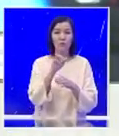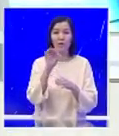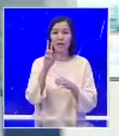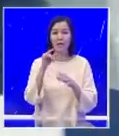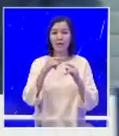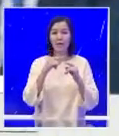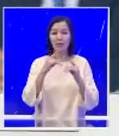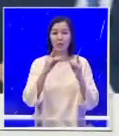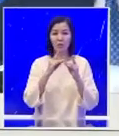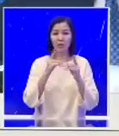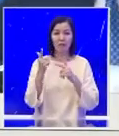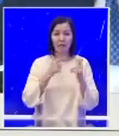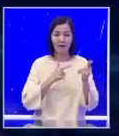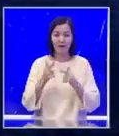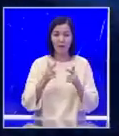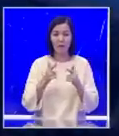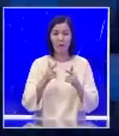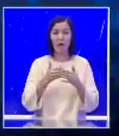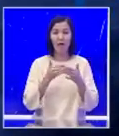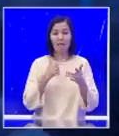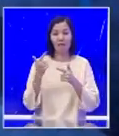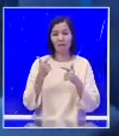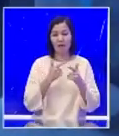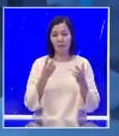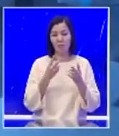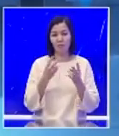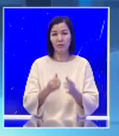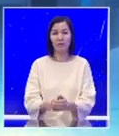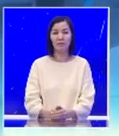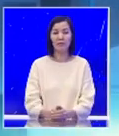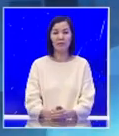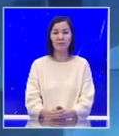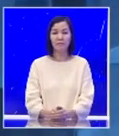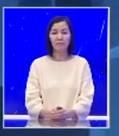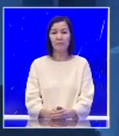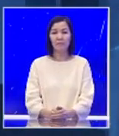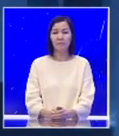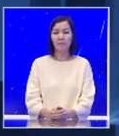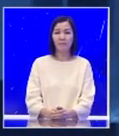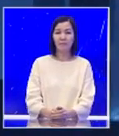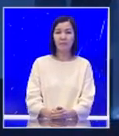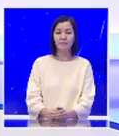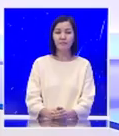төсек дайын тұр. Жаман айтпай, жақсы жоқ. Әзиза Ғазезқызы, Ринат Өтеев, Нұрсұлтан.